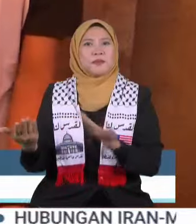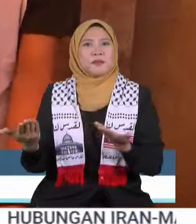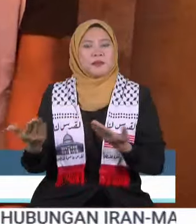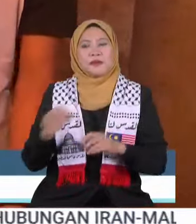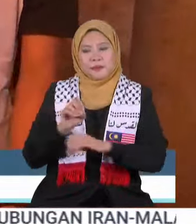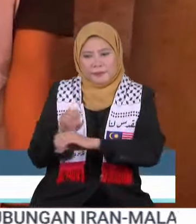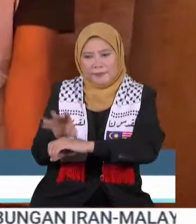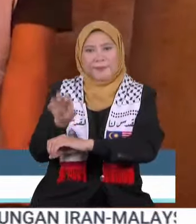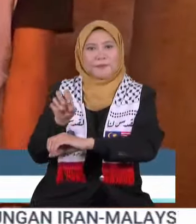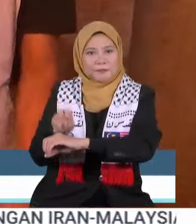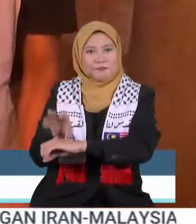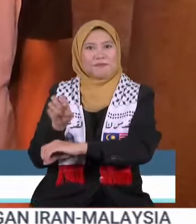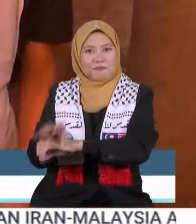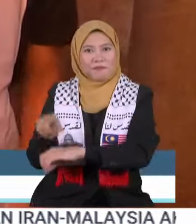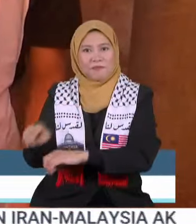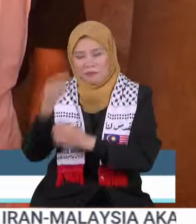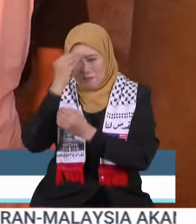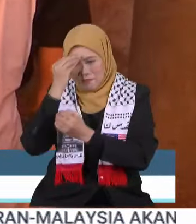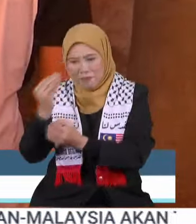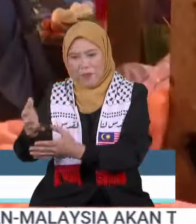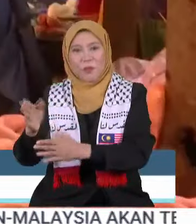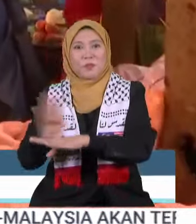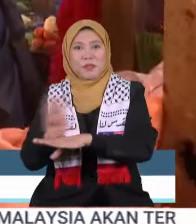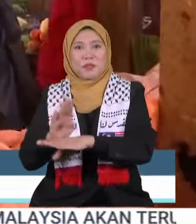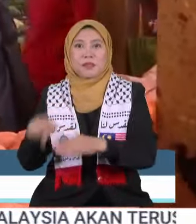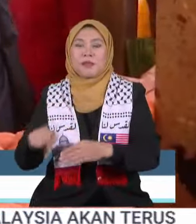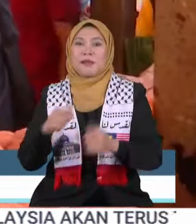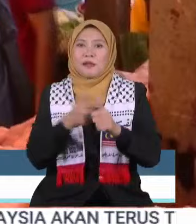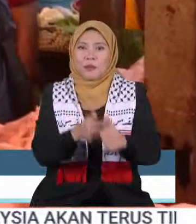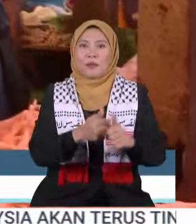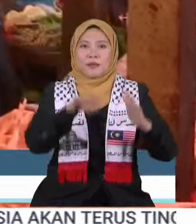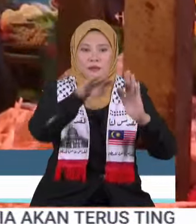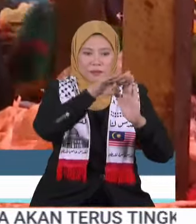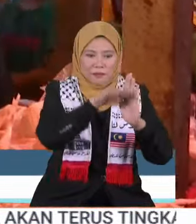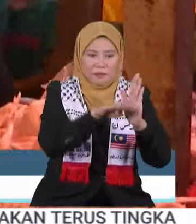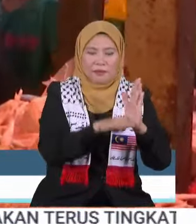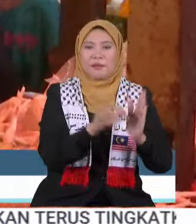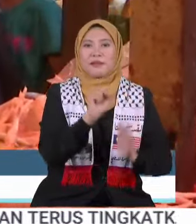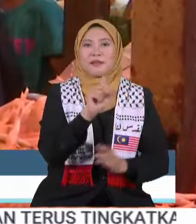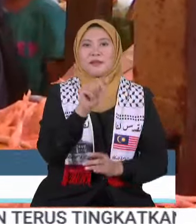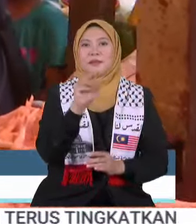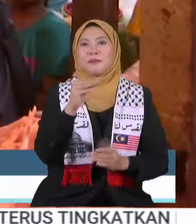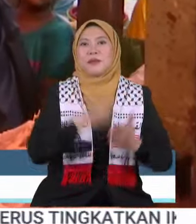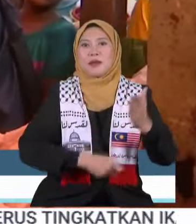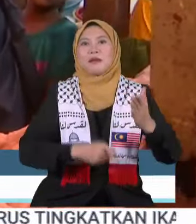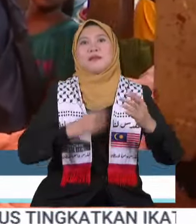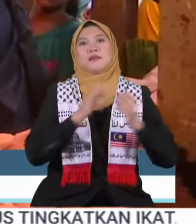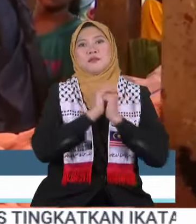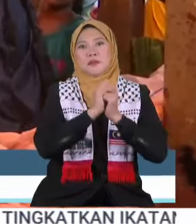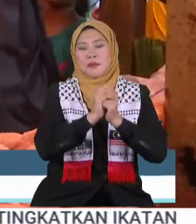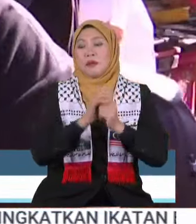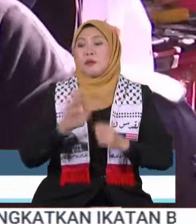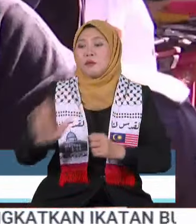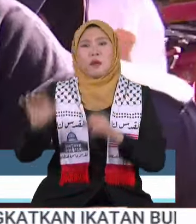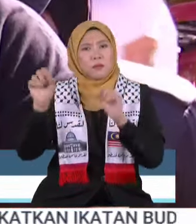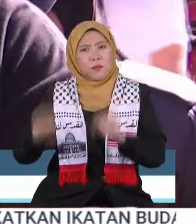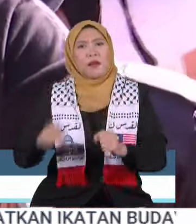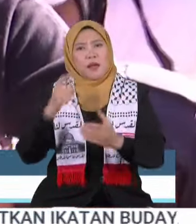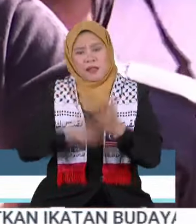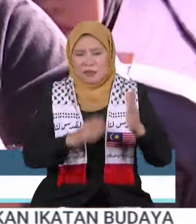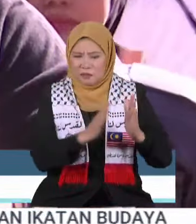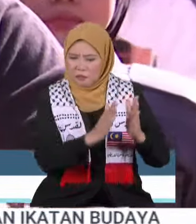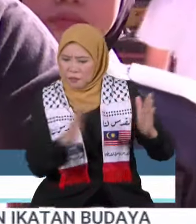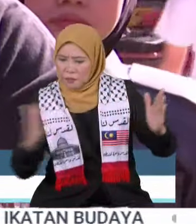advokasi mereka dan kita maklumkan bahawa ini adalah skim harga maksimum musim perayaan. Jadi you boleh letak harga